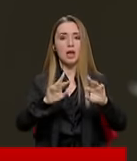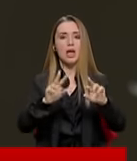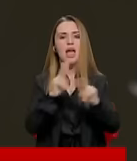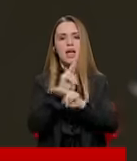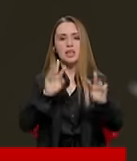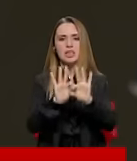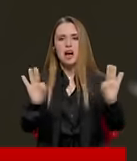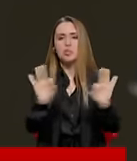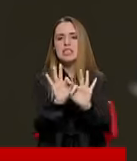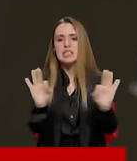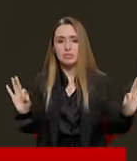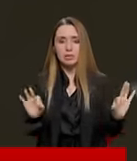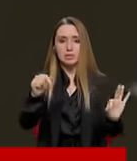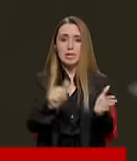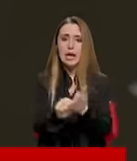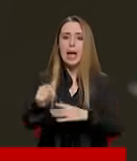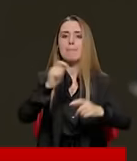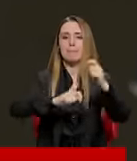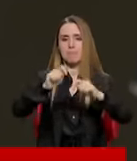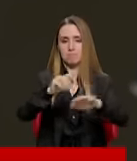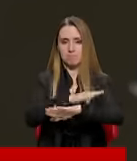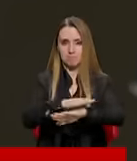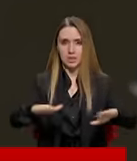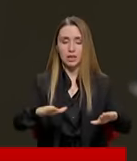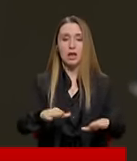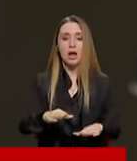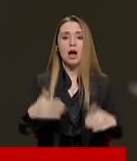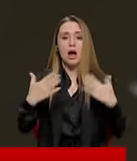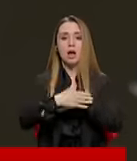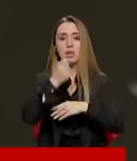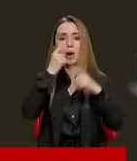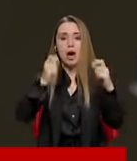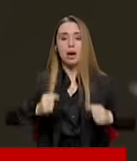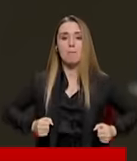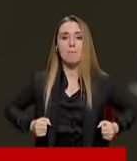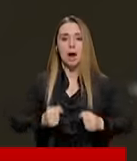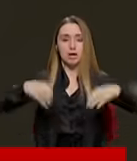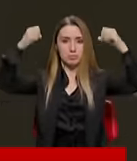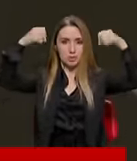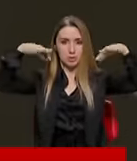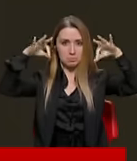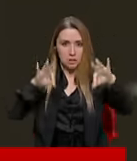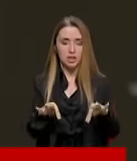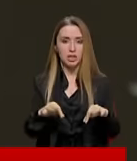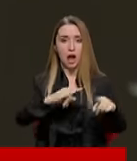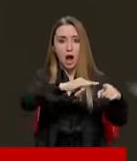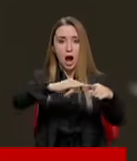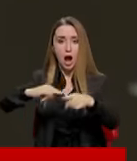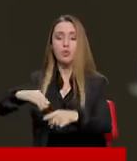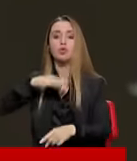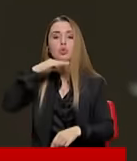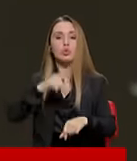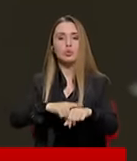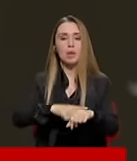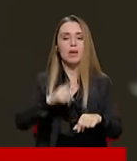kalmamıştı şimdi tamamı yenilendi ve e Akşamları Anka Par parkının şu anda ışıkları yanmaya başladı havuzda doldurulduğu